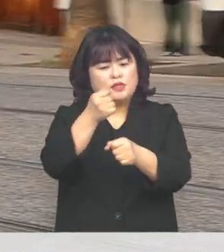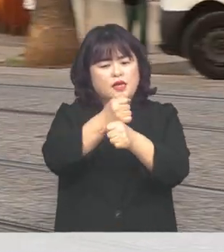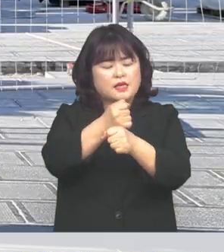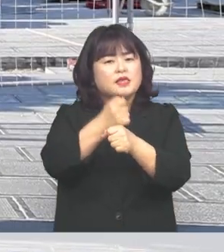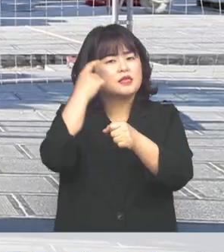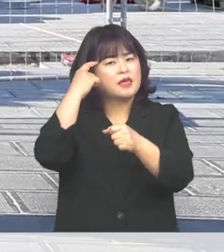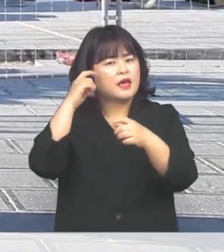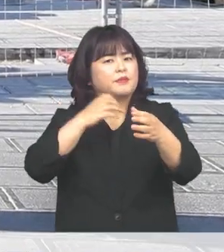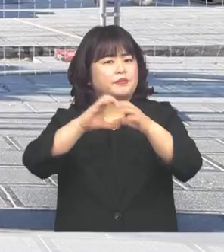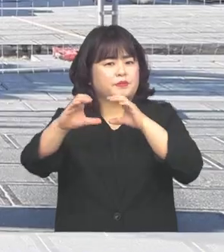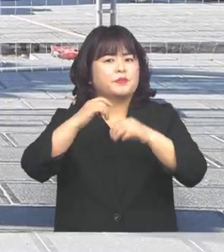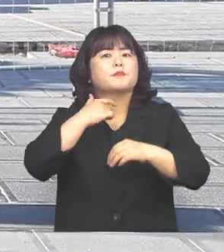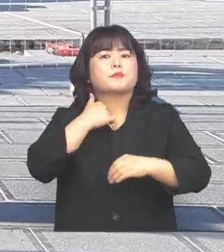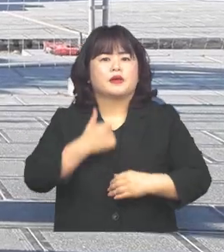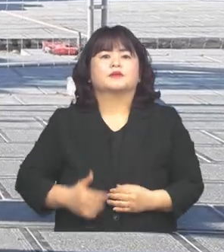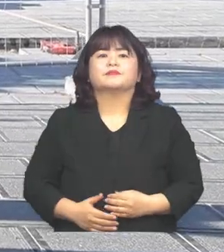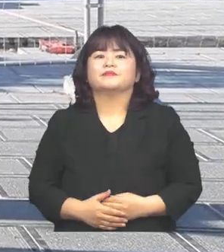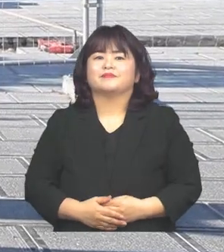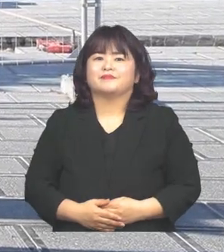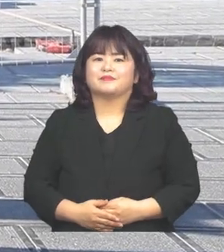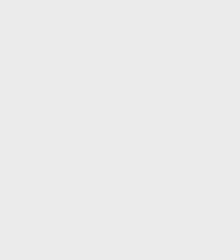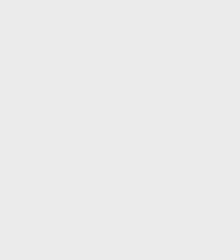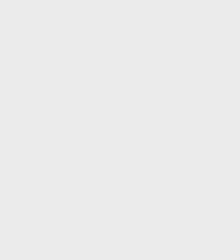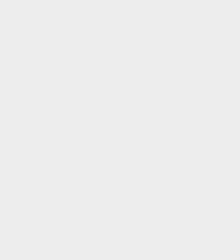도시 재생에 대한 의견을 나눴습니다.